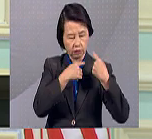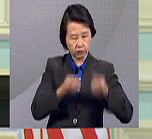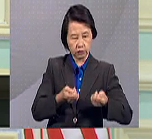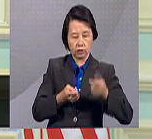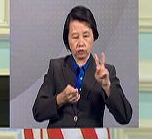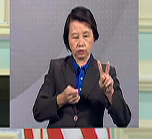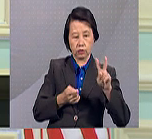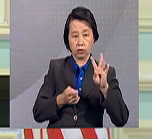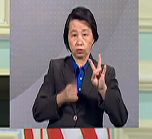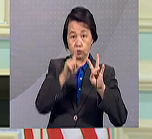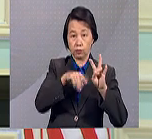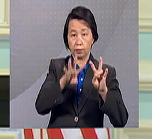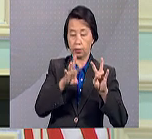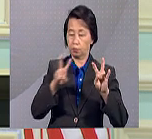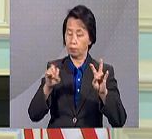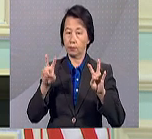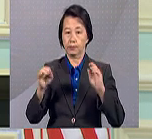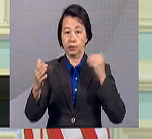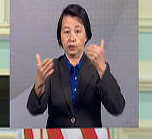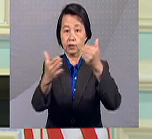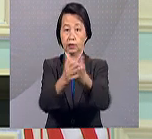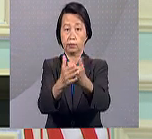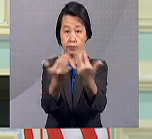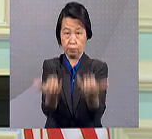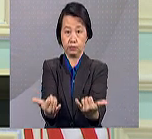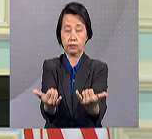sejak daripada 27 April 2020 sehingga ke hari ini,